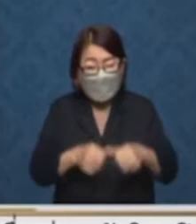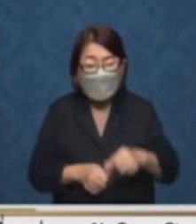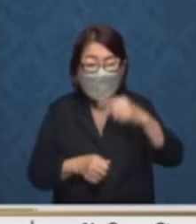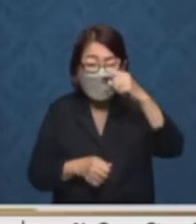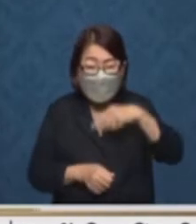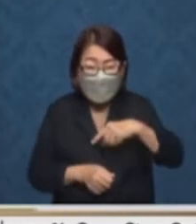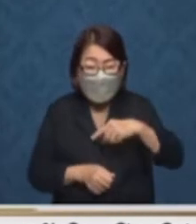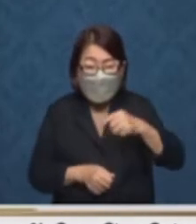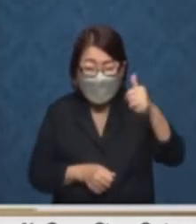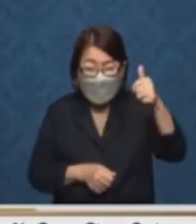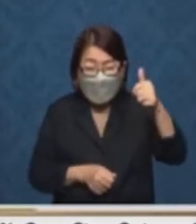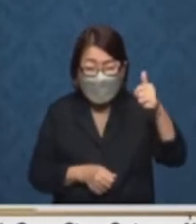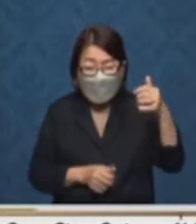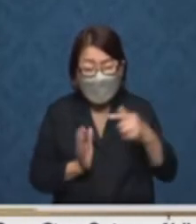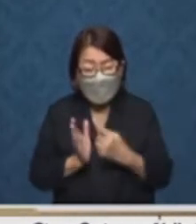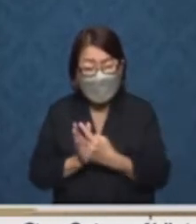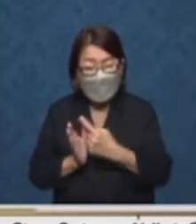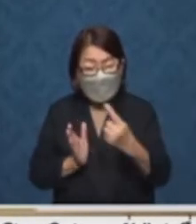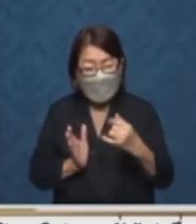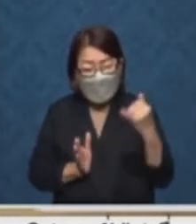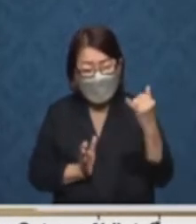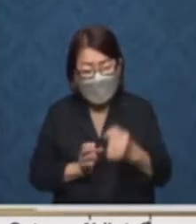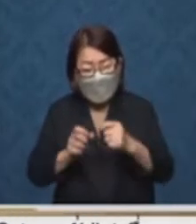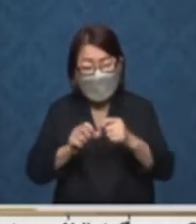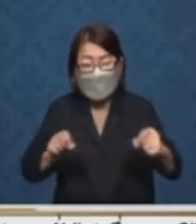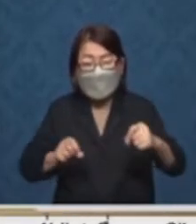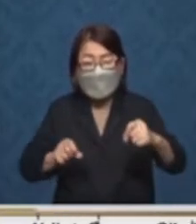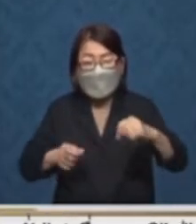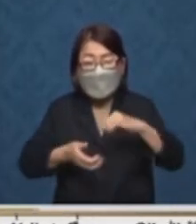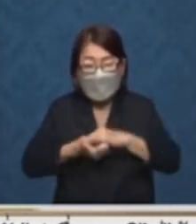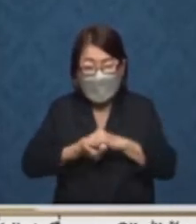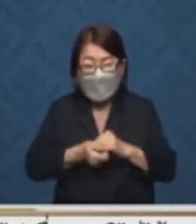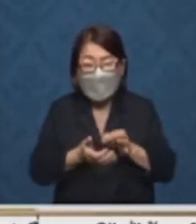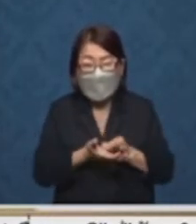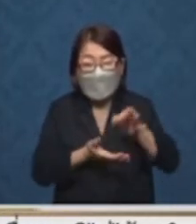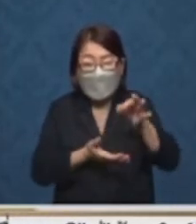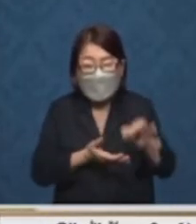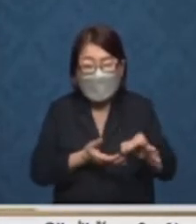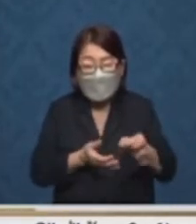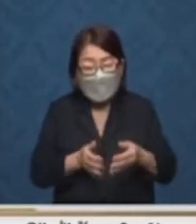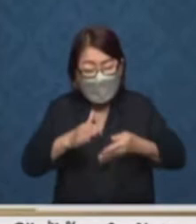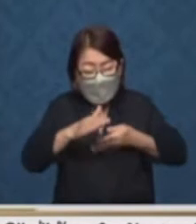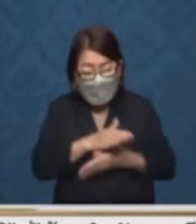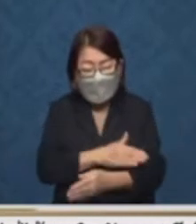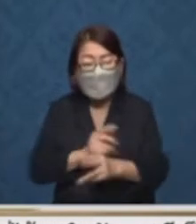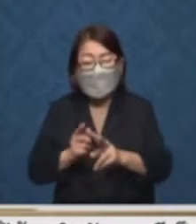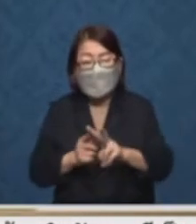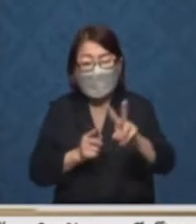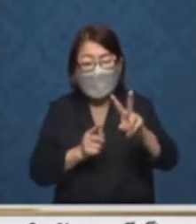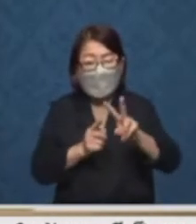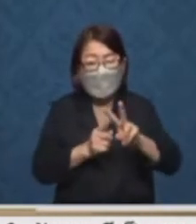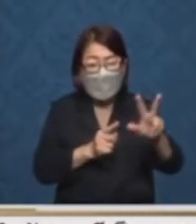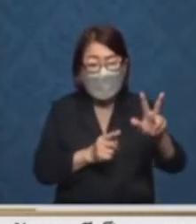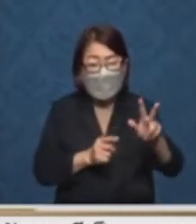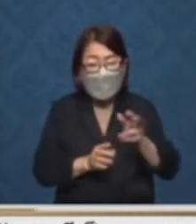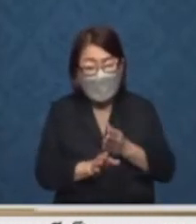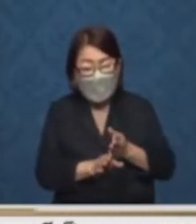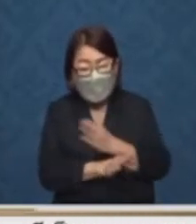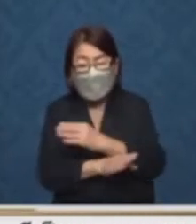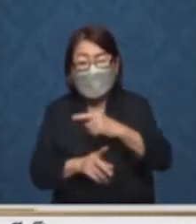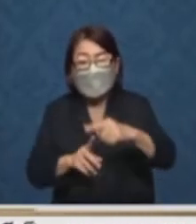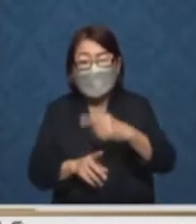ไทยมาลงนามในข้อตกลงการจัดซื้อเรือดำน้ำลำที่2และลำที่3ก่อนวันที่30กันย